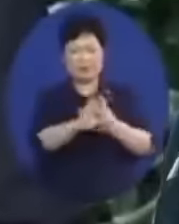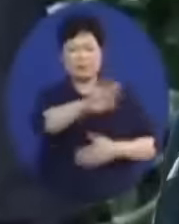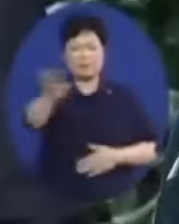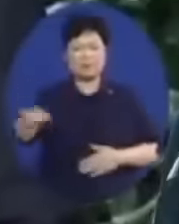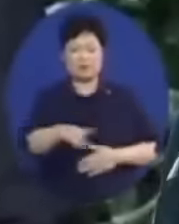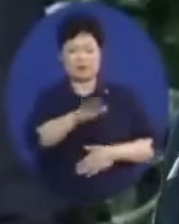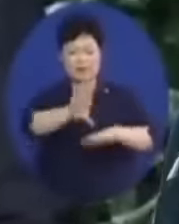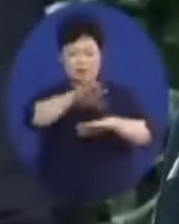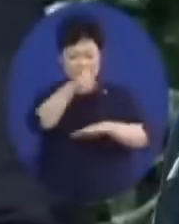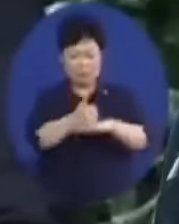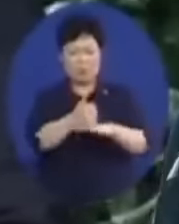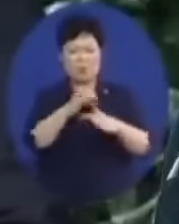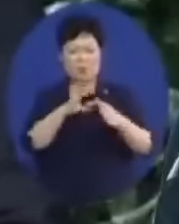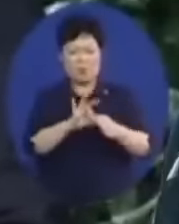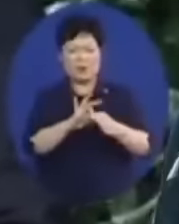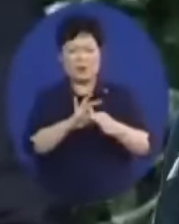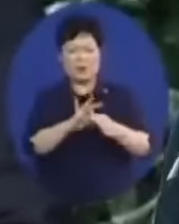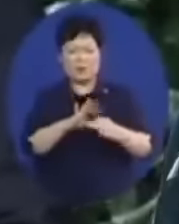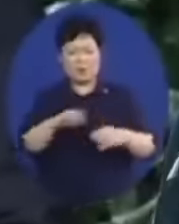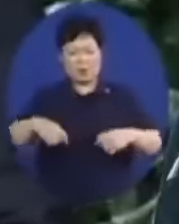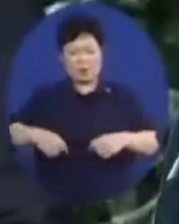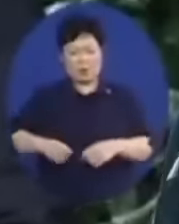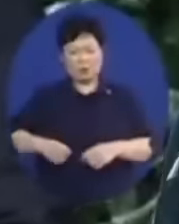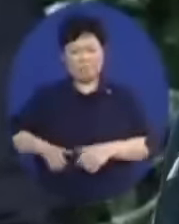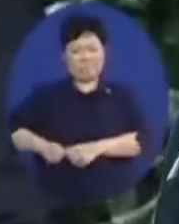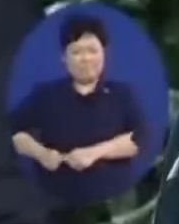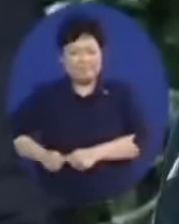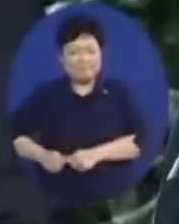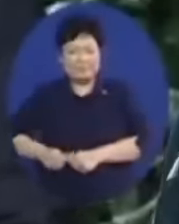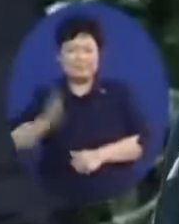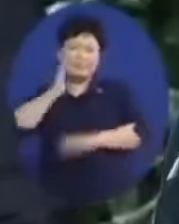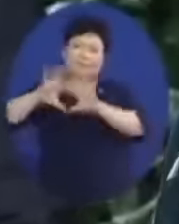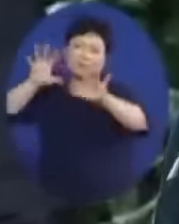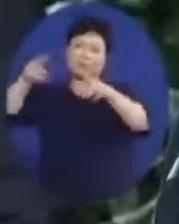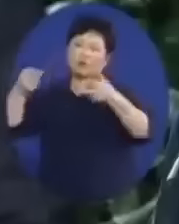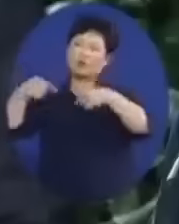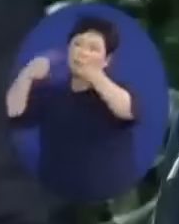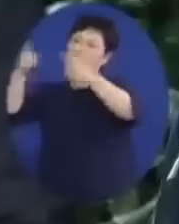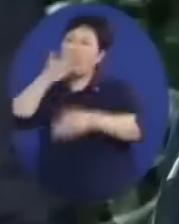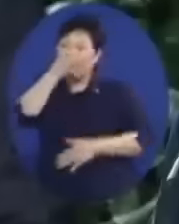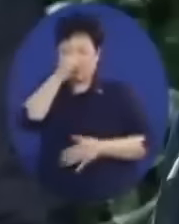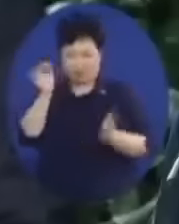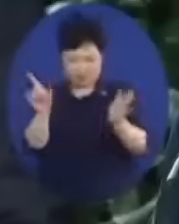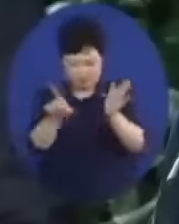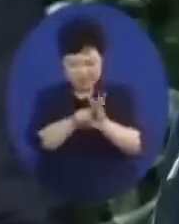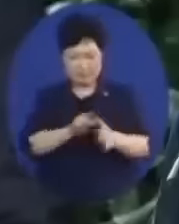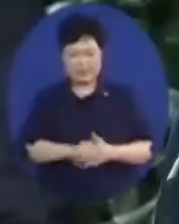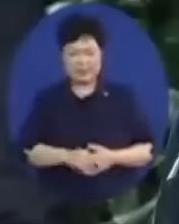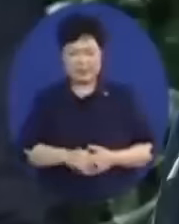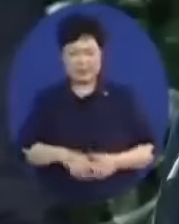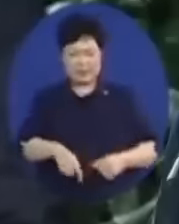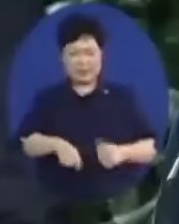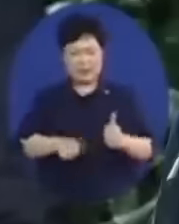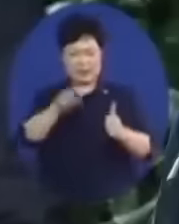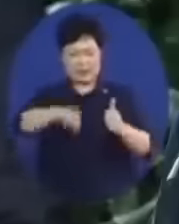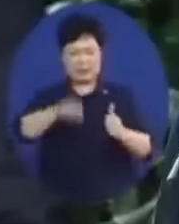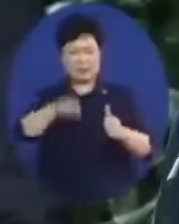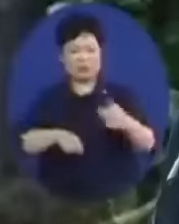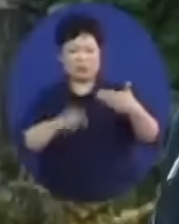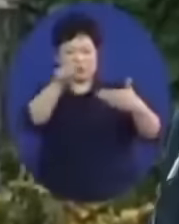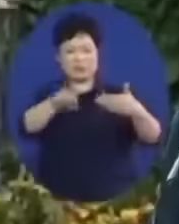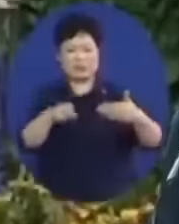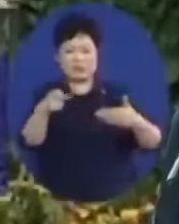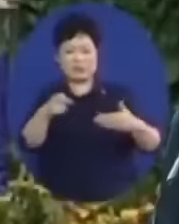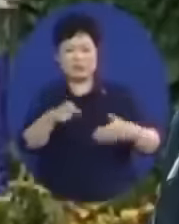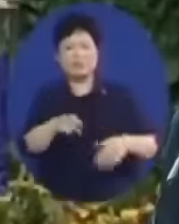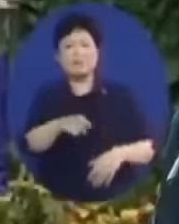우리는 그리스도의 옷자락을 잡고 천국에 갈 수가 있게 된 것입니다. 히브리서 9장 12절에